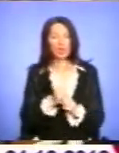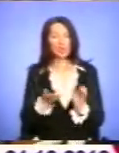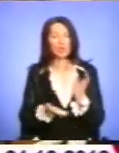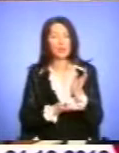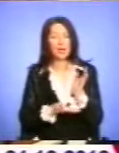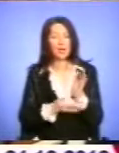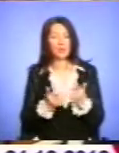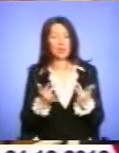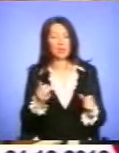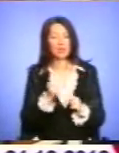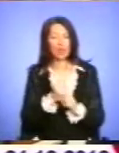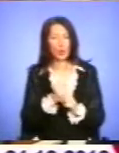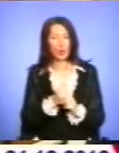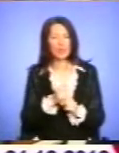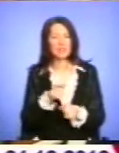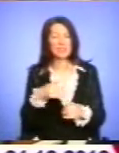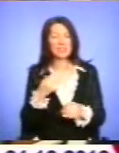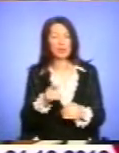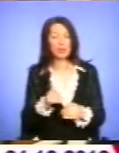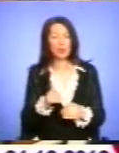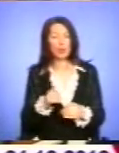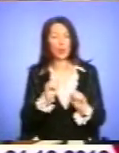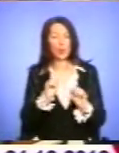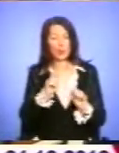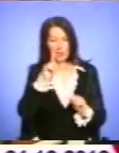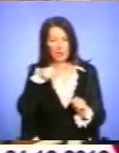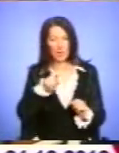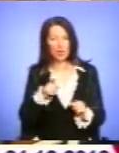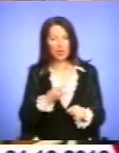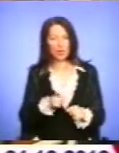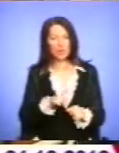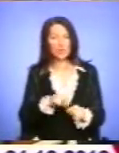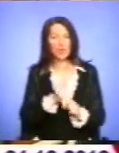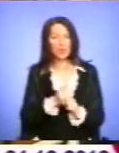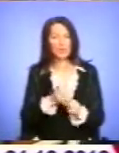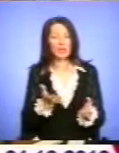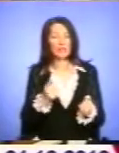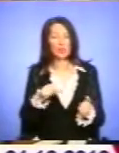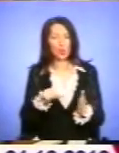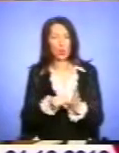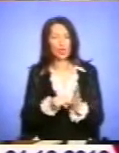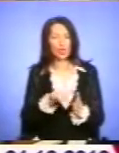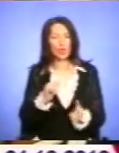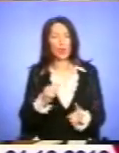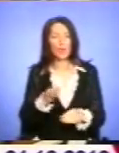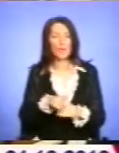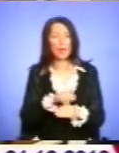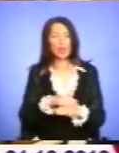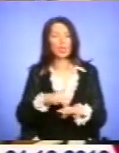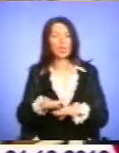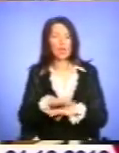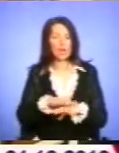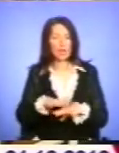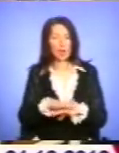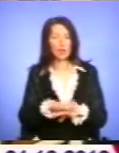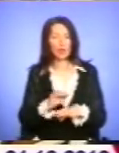Тобто різні роботи з тим, щоб потім, знаючи про те, що ці роботи візьмуть участь у благодійному ярмарку.